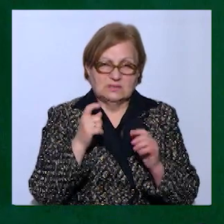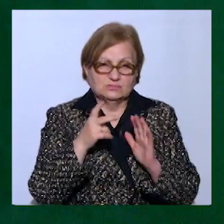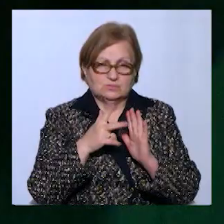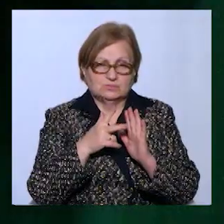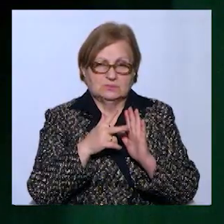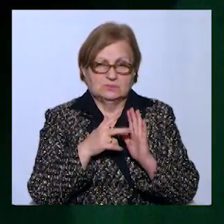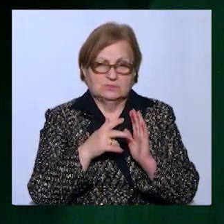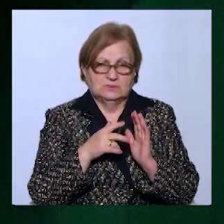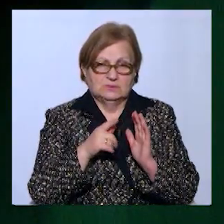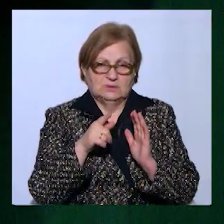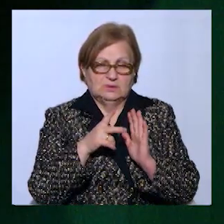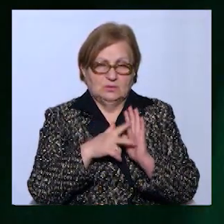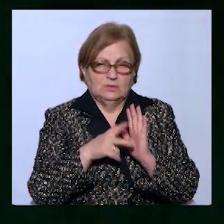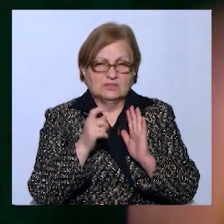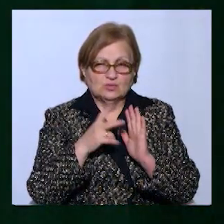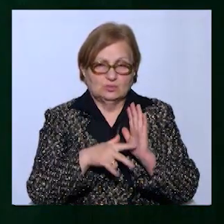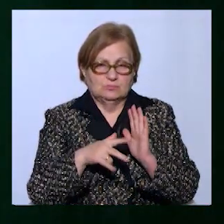აი ეს კუთხე არის გაშლილი.